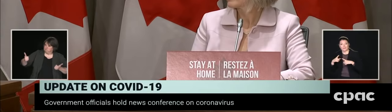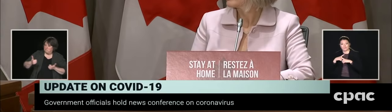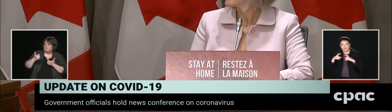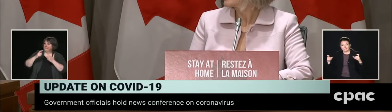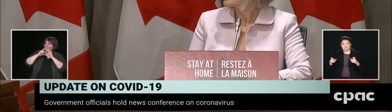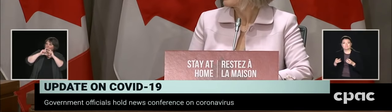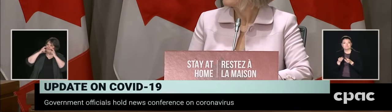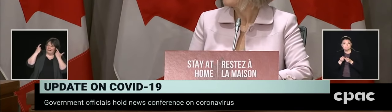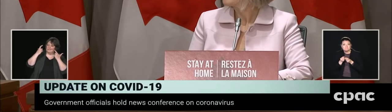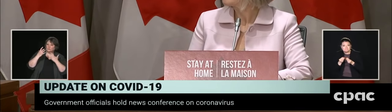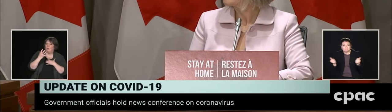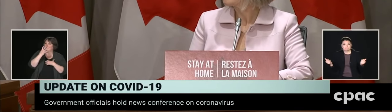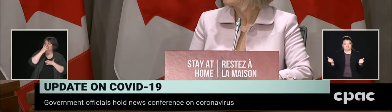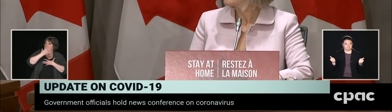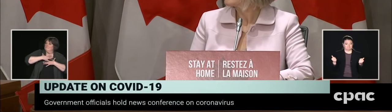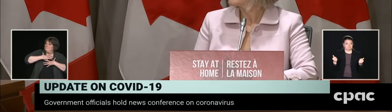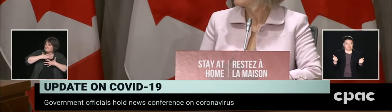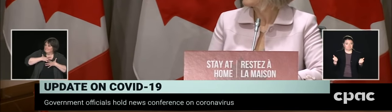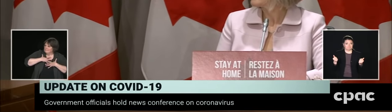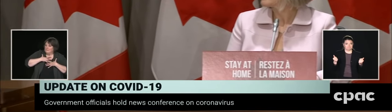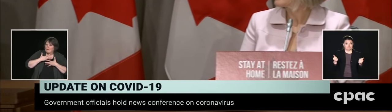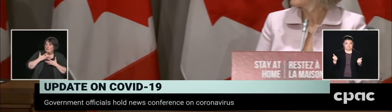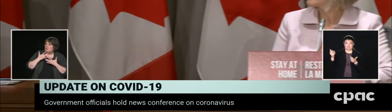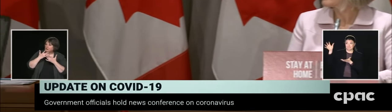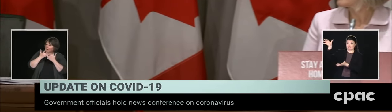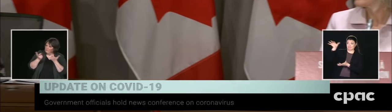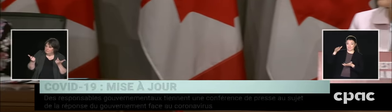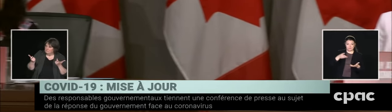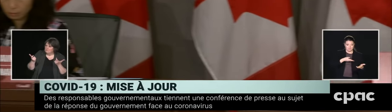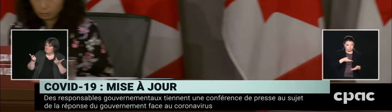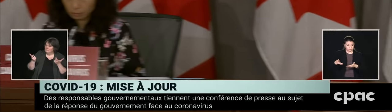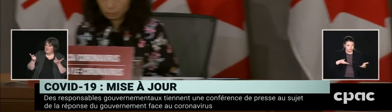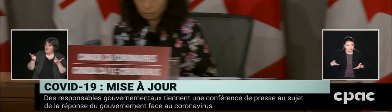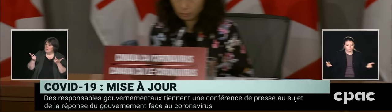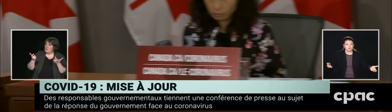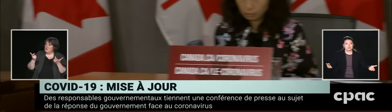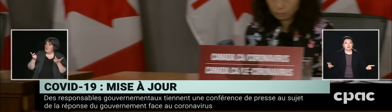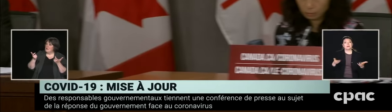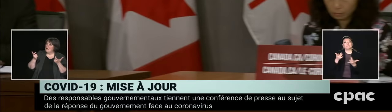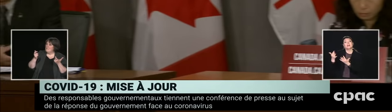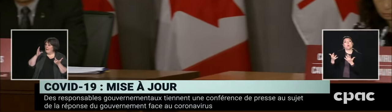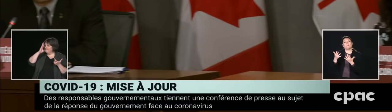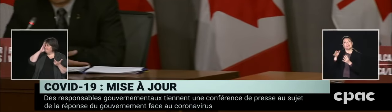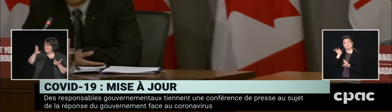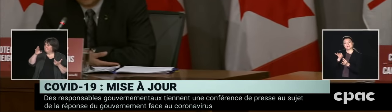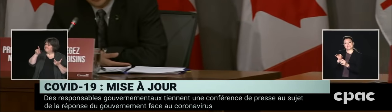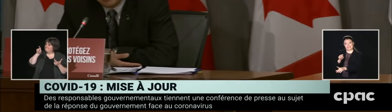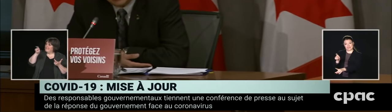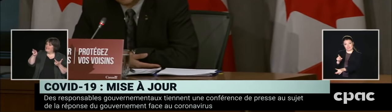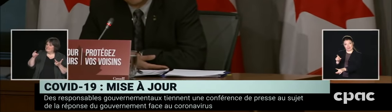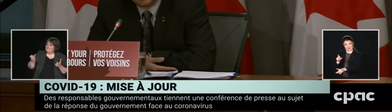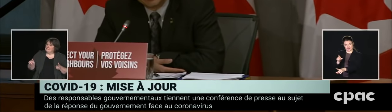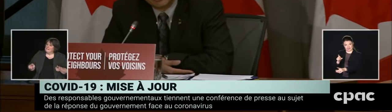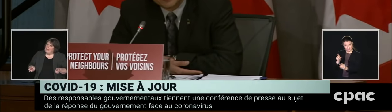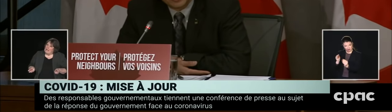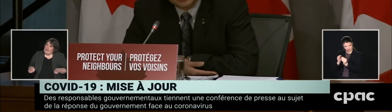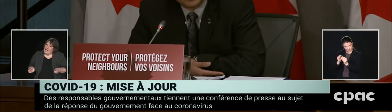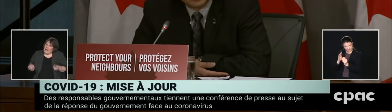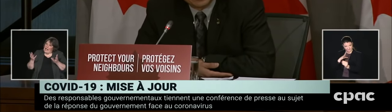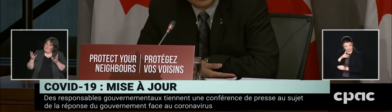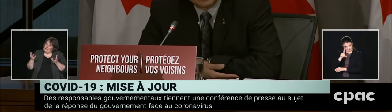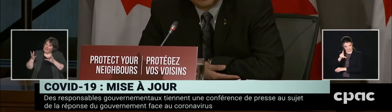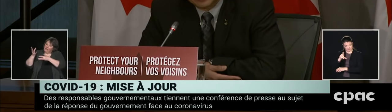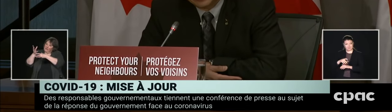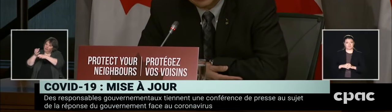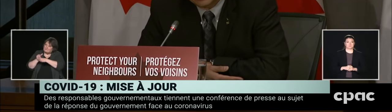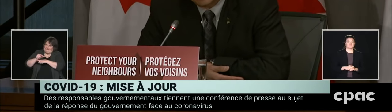J'aimerais justement une précision sur le nombre au Québec. Est-ce que vous en avez un? Moi, personnellement, non. Je pense que